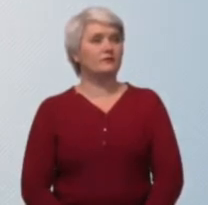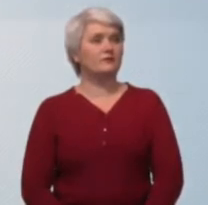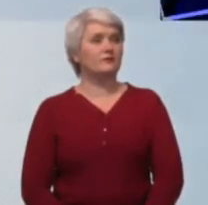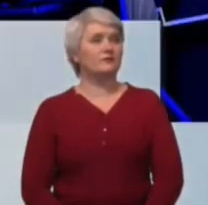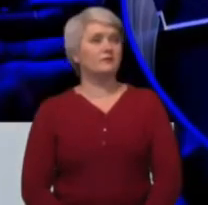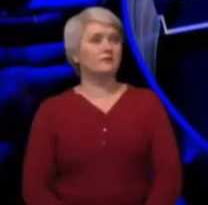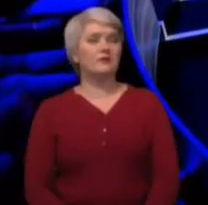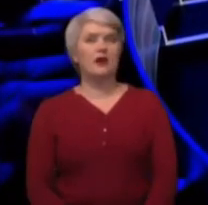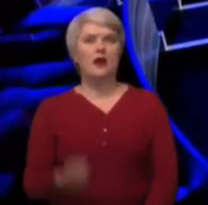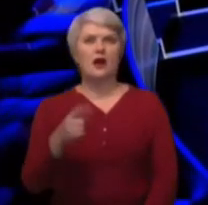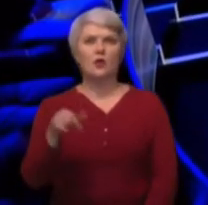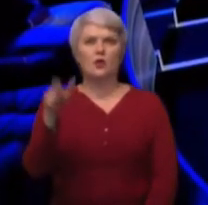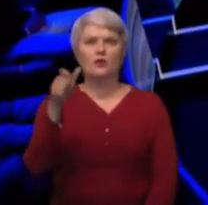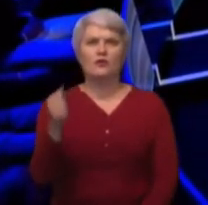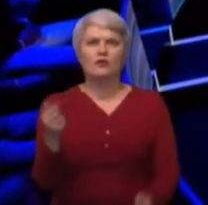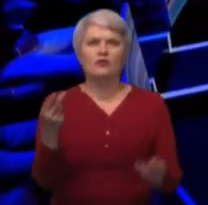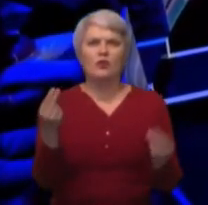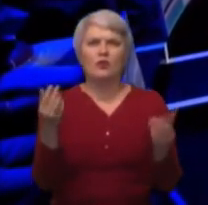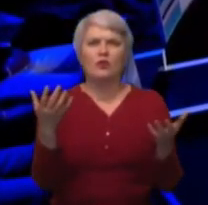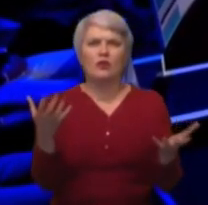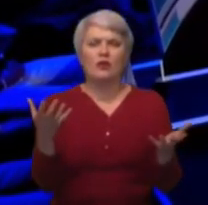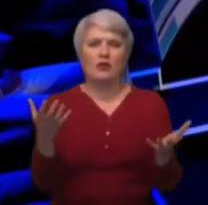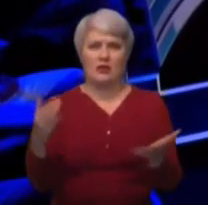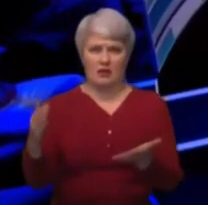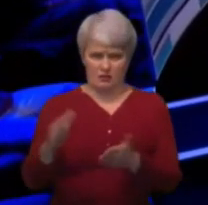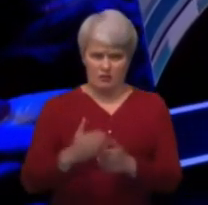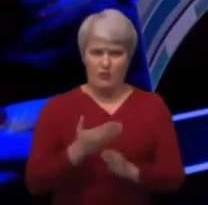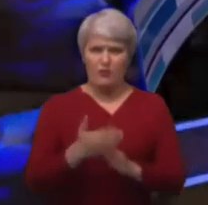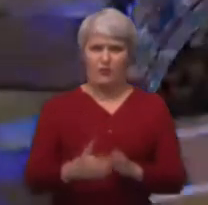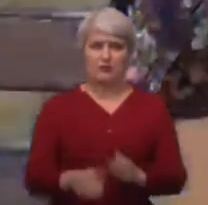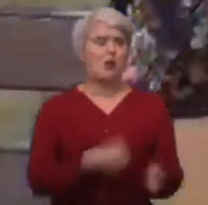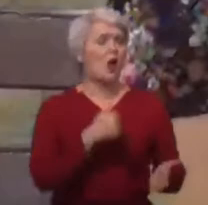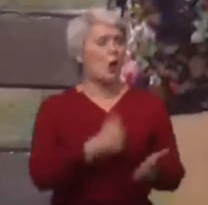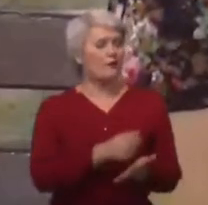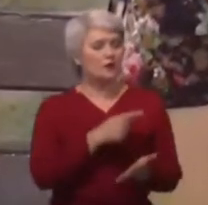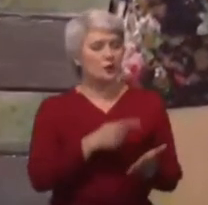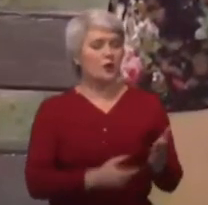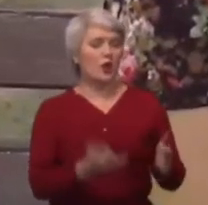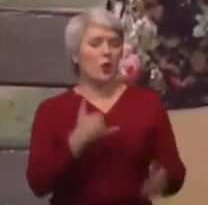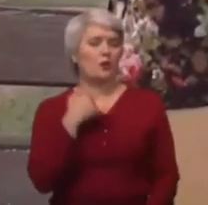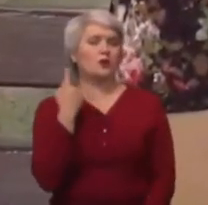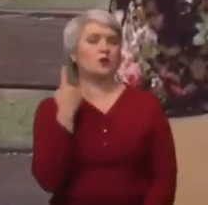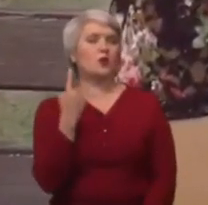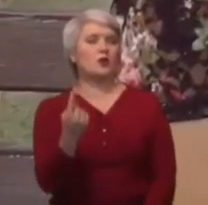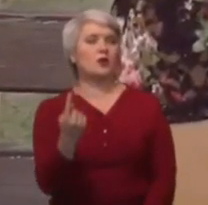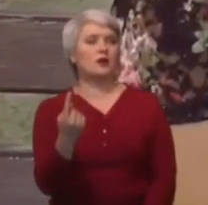Откуда у нього стільки денег? Поділяться? Найголовніше питання у нас одне.